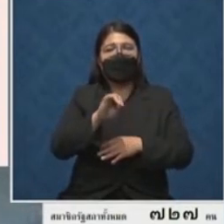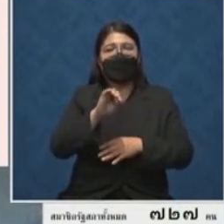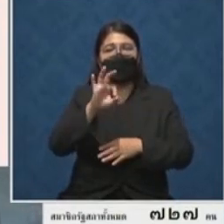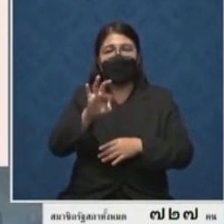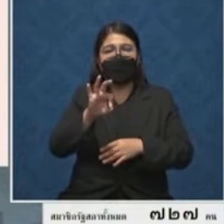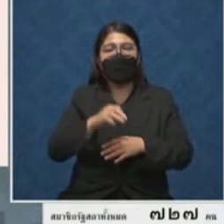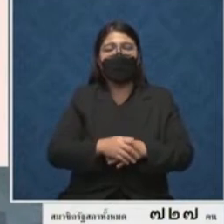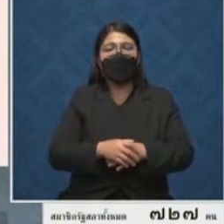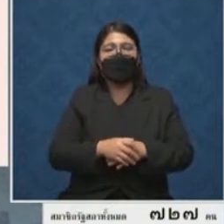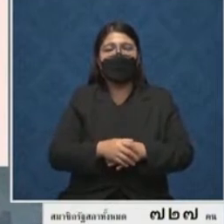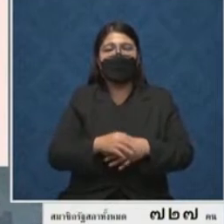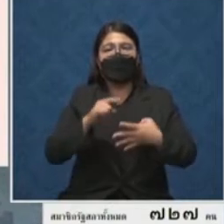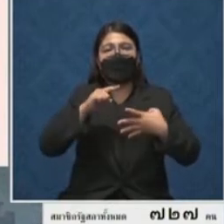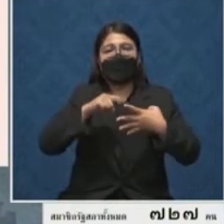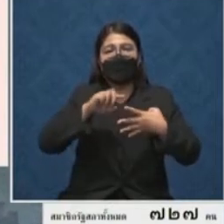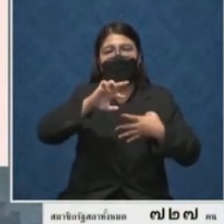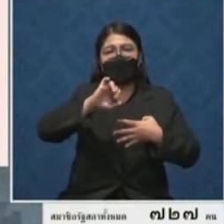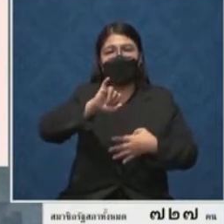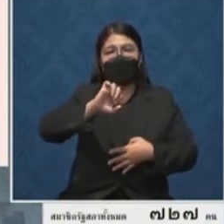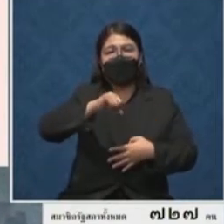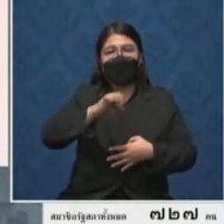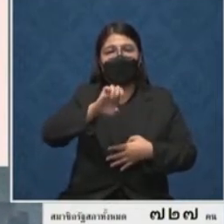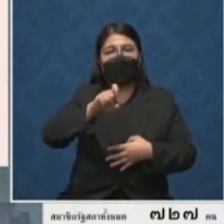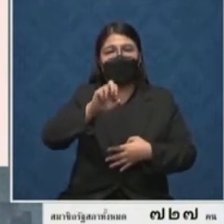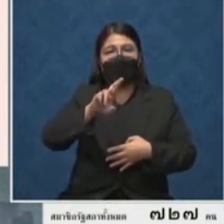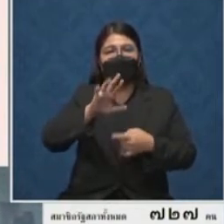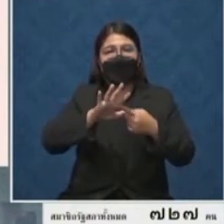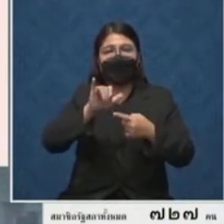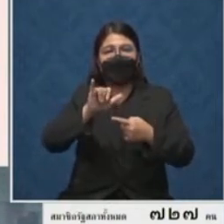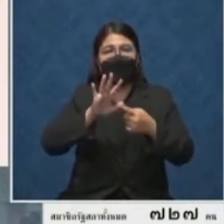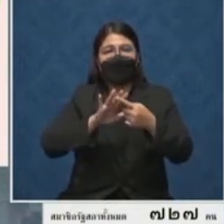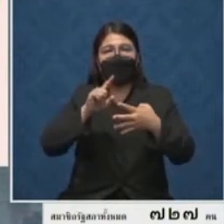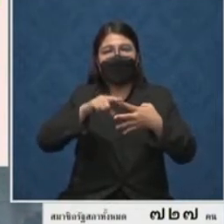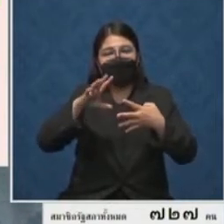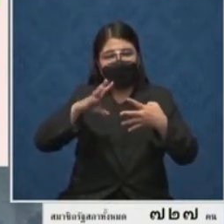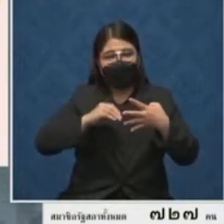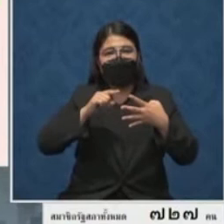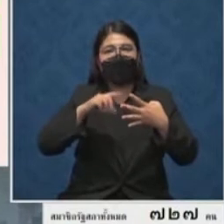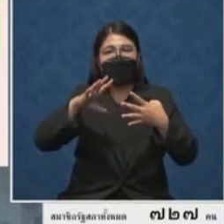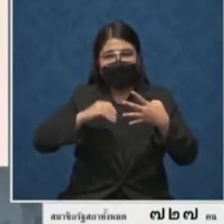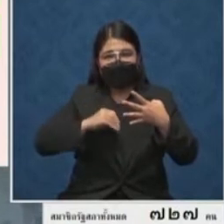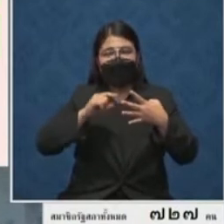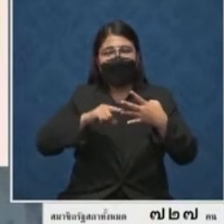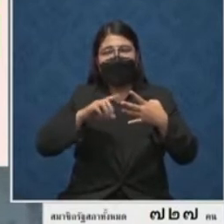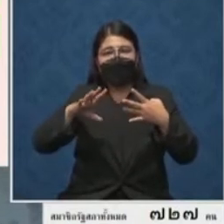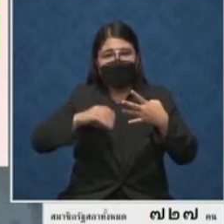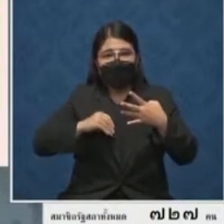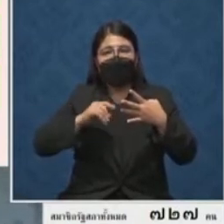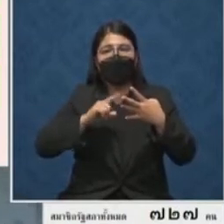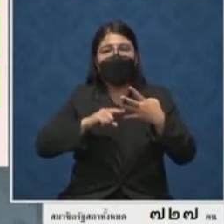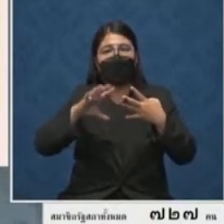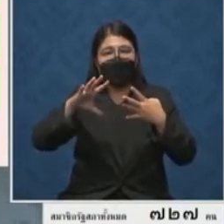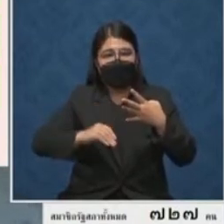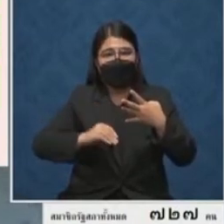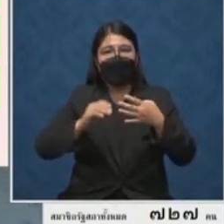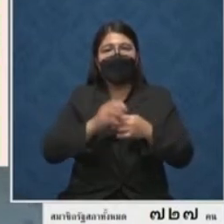89นายจิรายุห่วงทรัพย ์1รับหลักการครับ2รับหลักการ3รับหลักการและ4รับหลัก